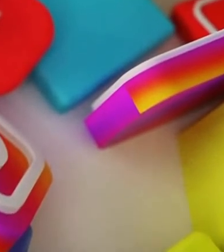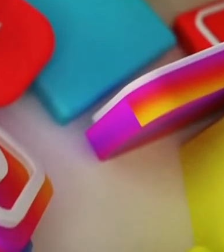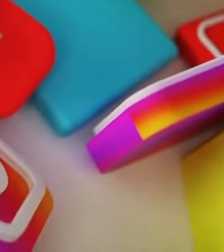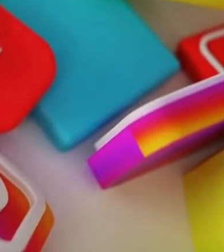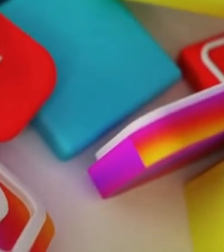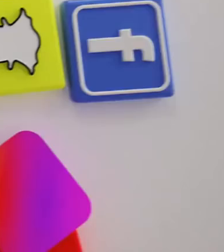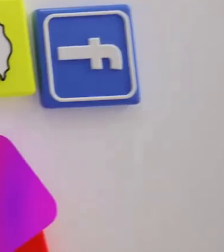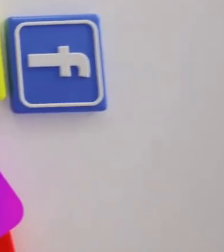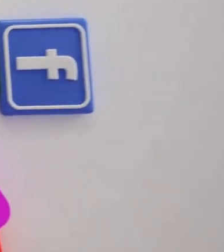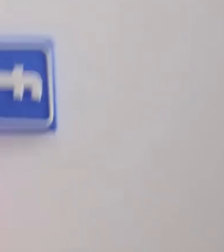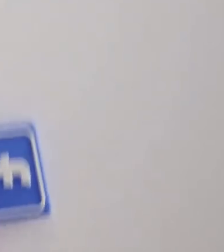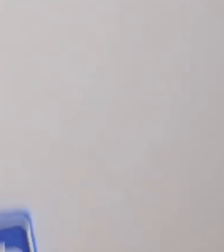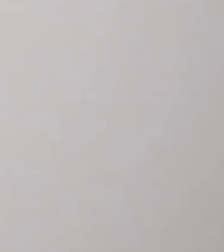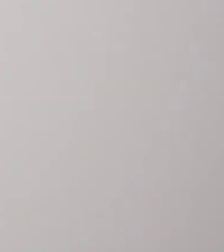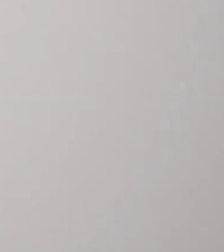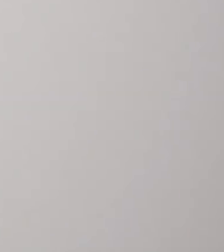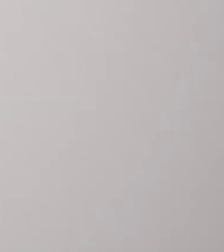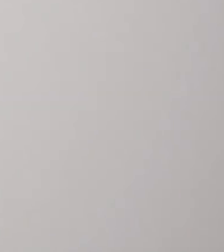di Indonesia